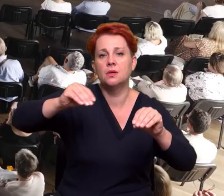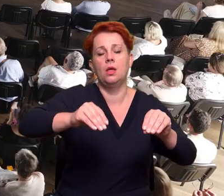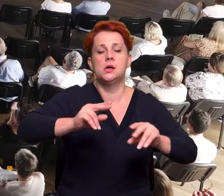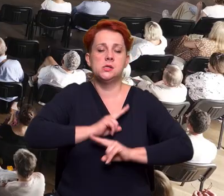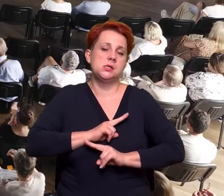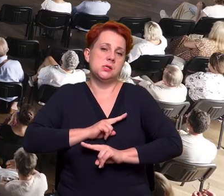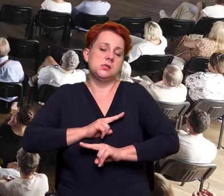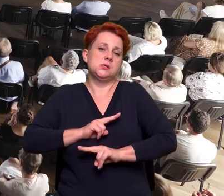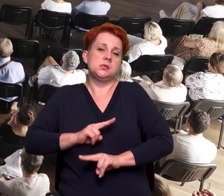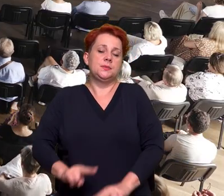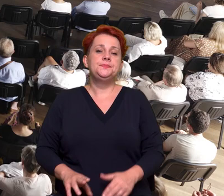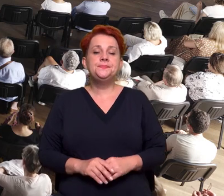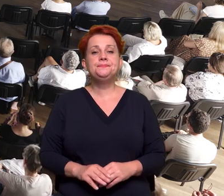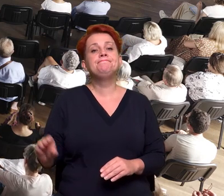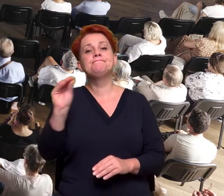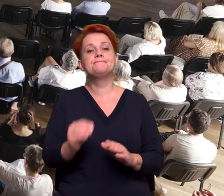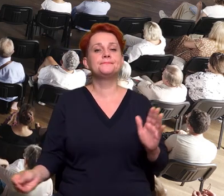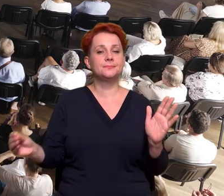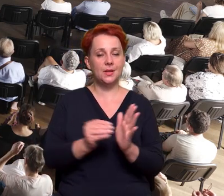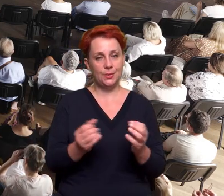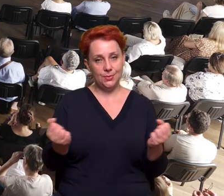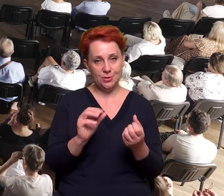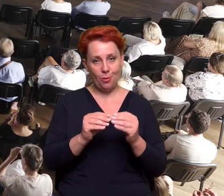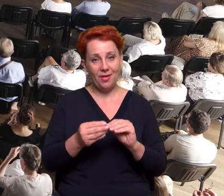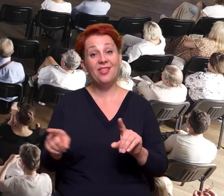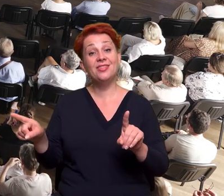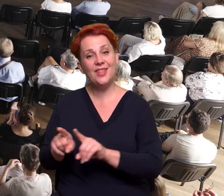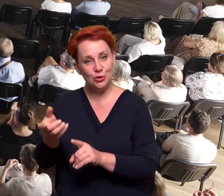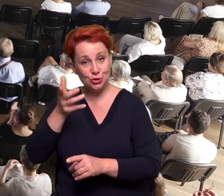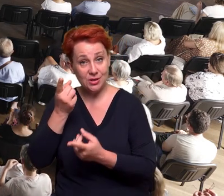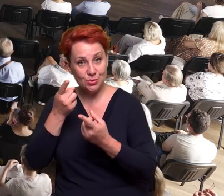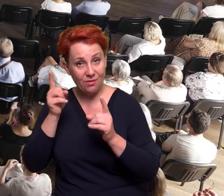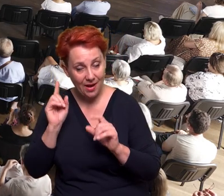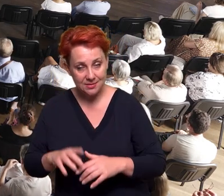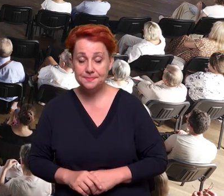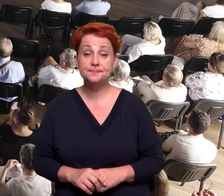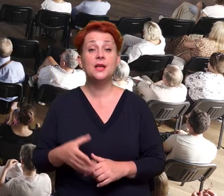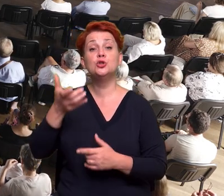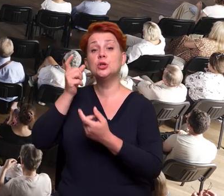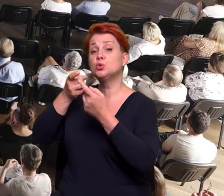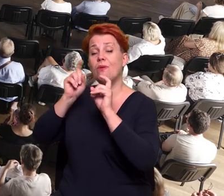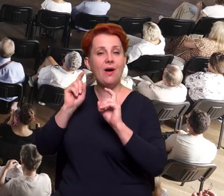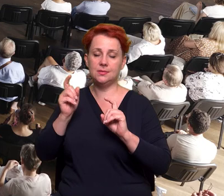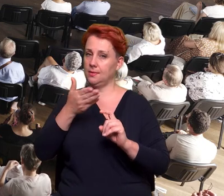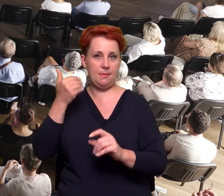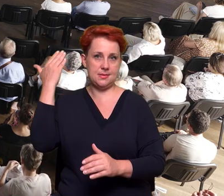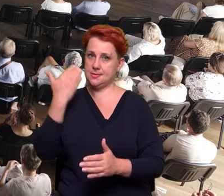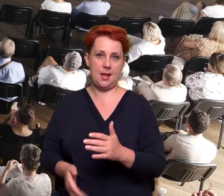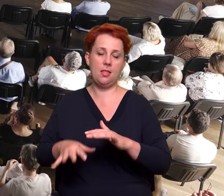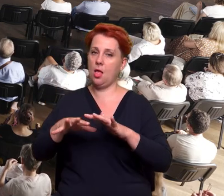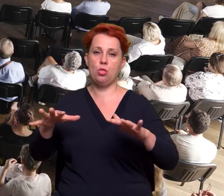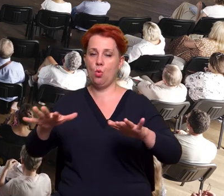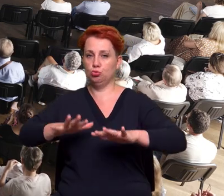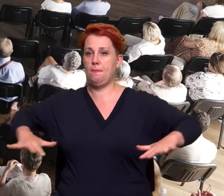To ja tylko dorzucę, że to jest jeszcze bardziej skomplikowane i także w przypadku czechosłowackim, bo Czechosłowacja nie traci co prawda takiej ilości